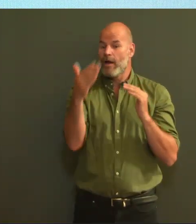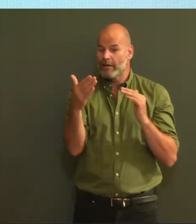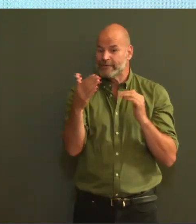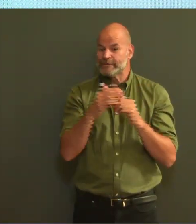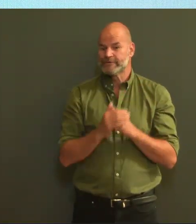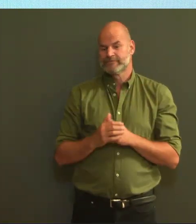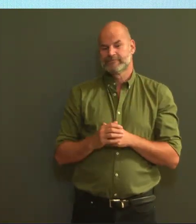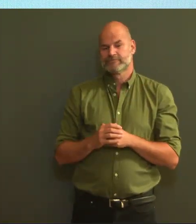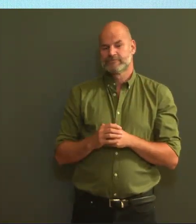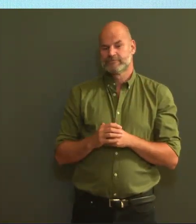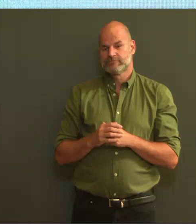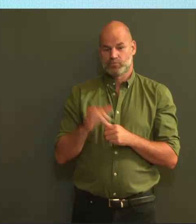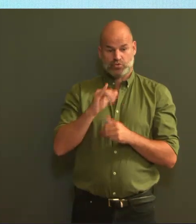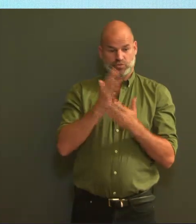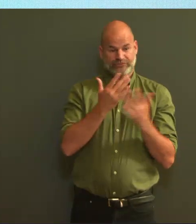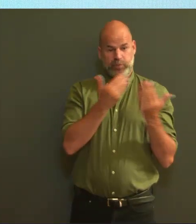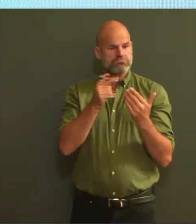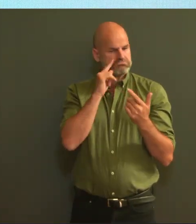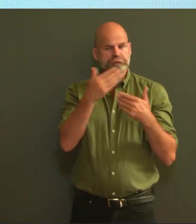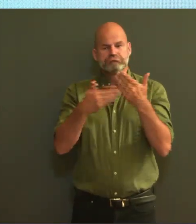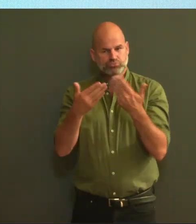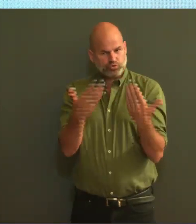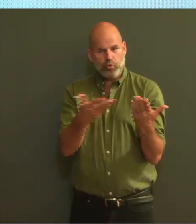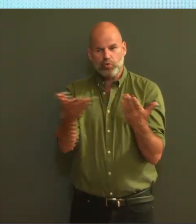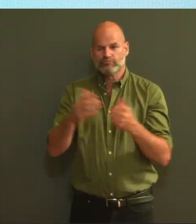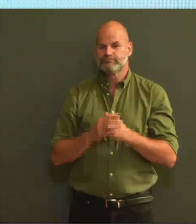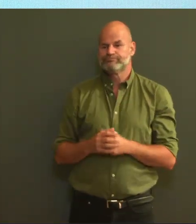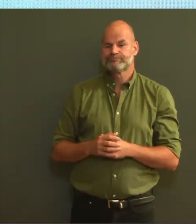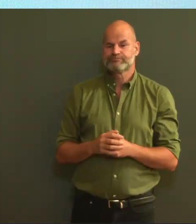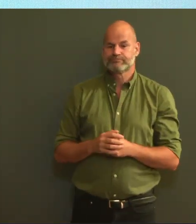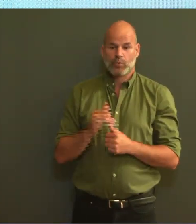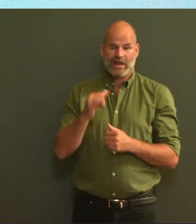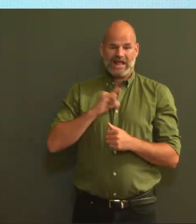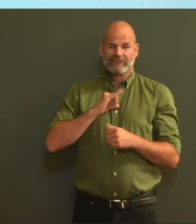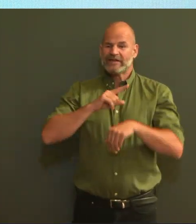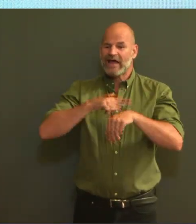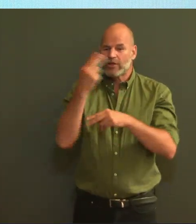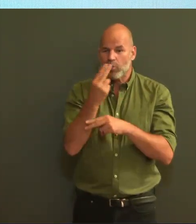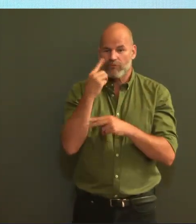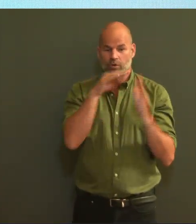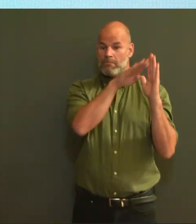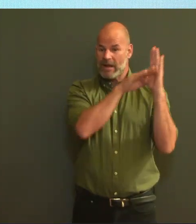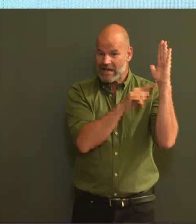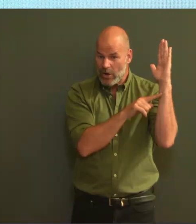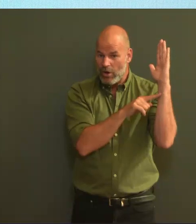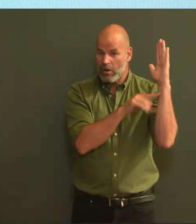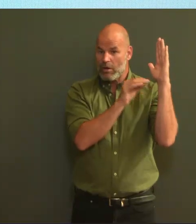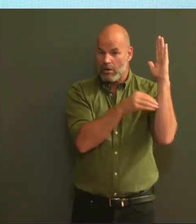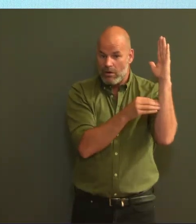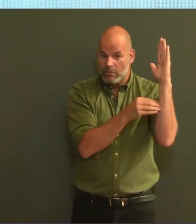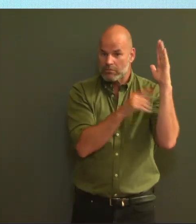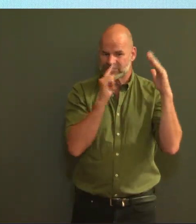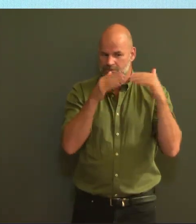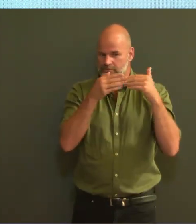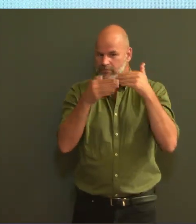verwacht. Er zit altijd een zekere vertraging op tussen het nemen van maatregelen en de impact die je kan verwachten